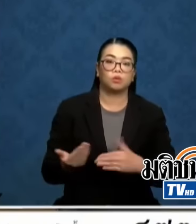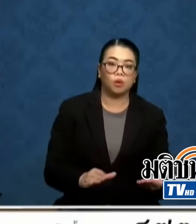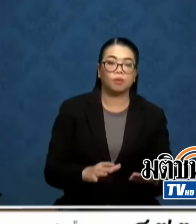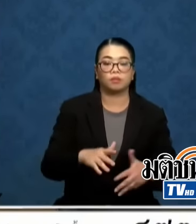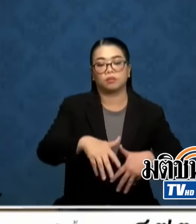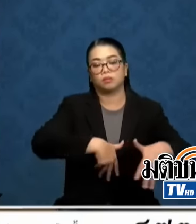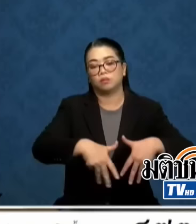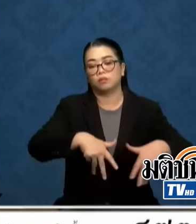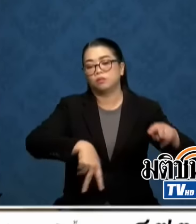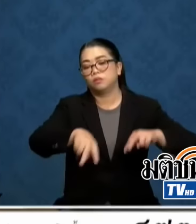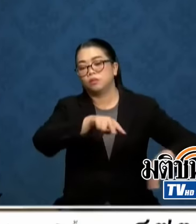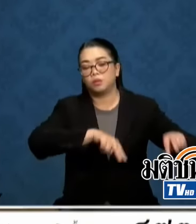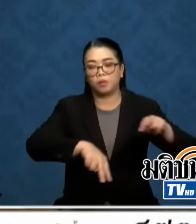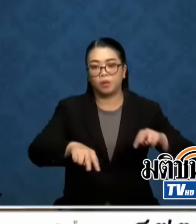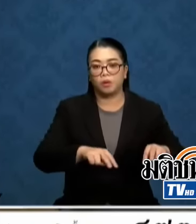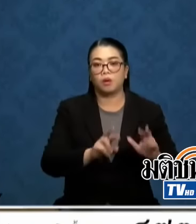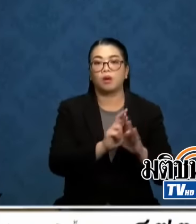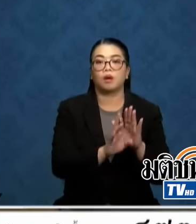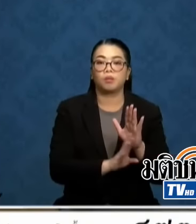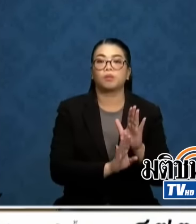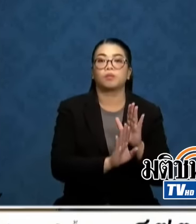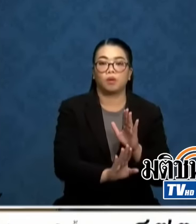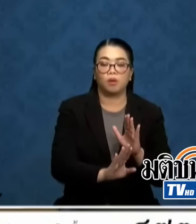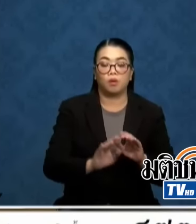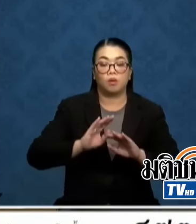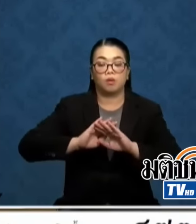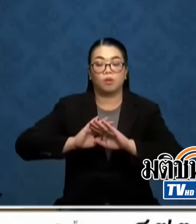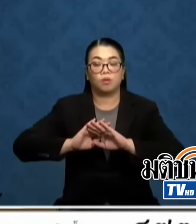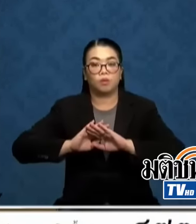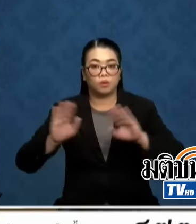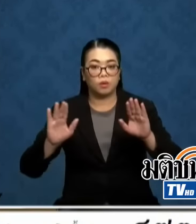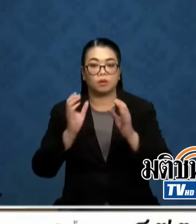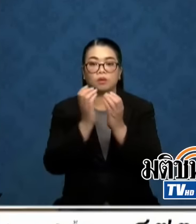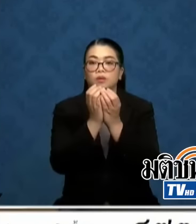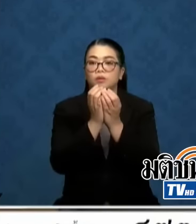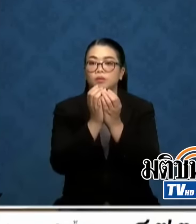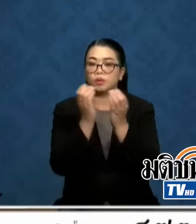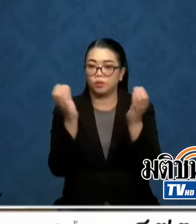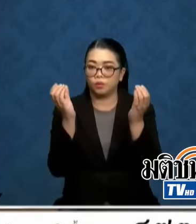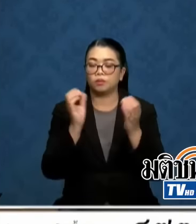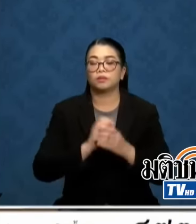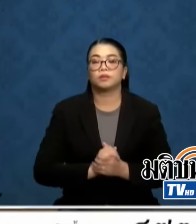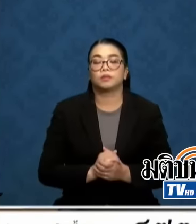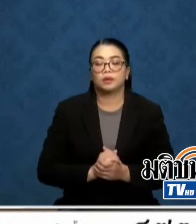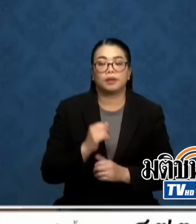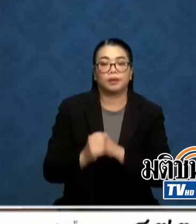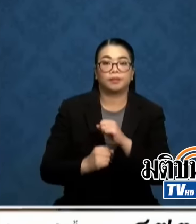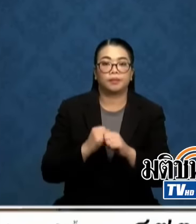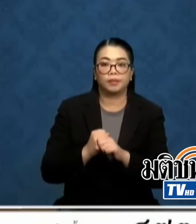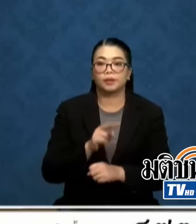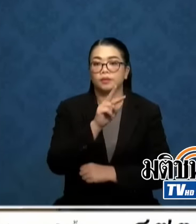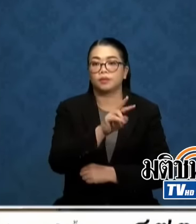ครองระบอบประชาธิปไตยพร้อมทั้งยกเลิกรัฐธรรมนูญแห่งราชอาณาจักรไทยพุทธศ